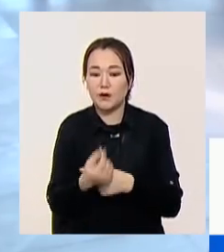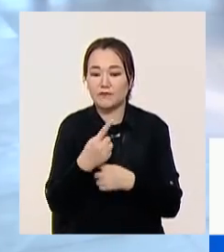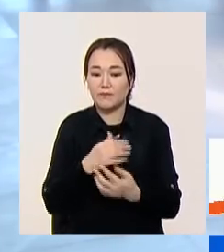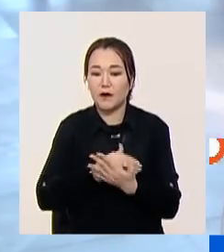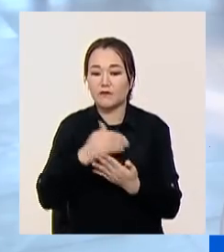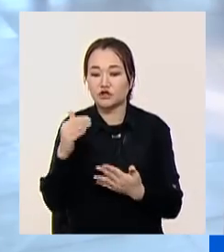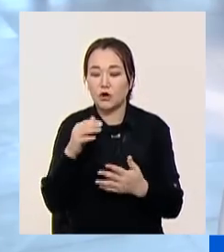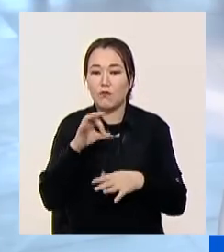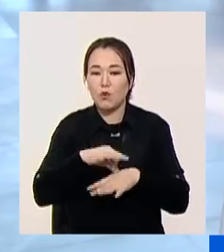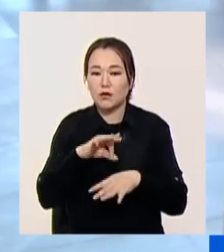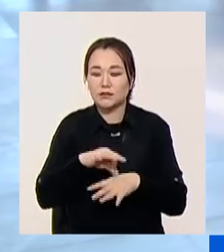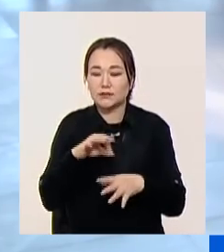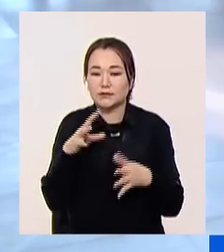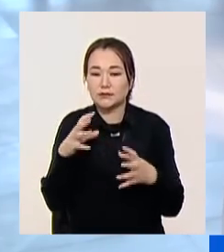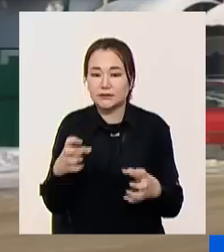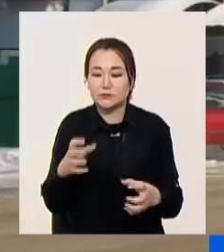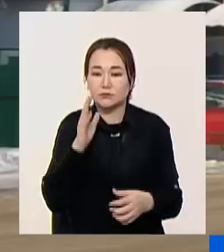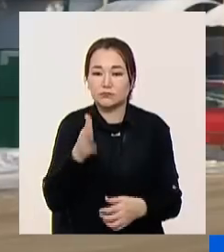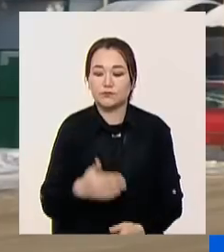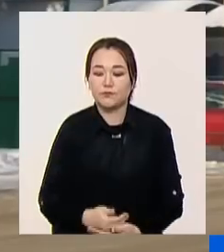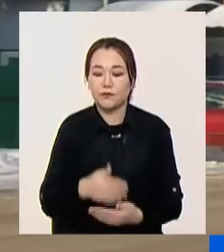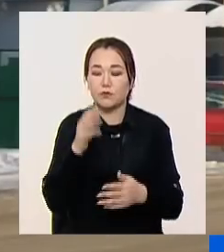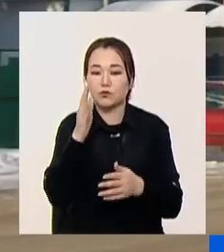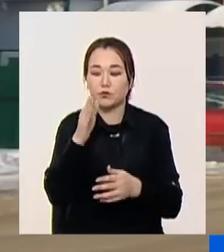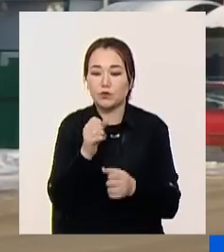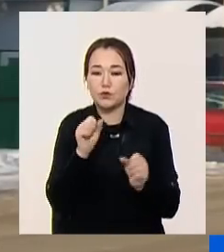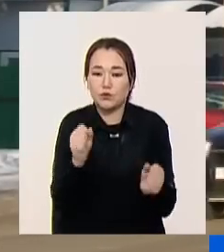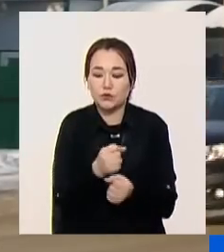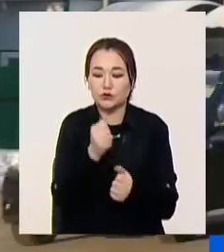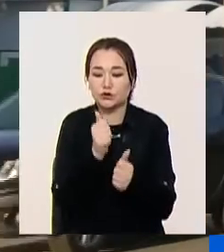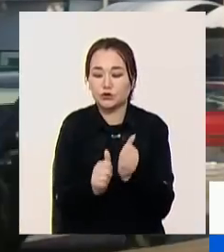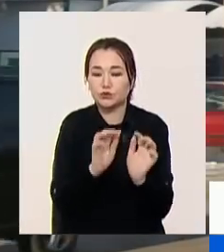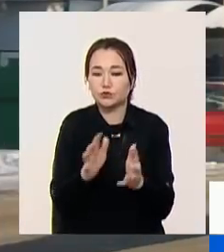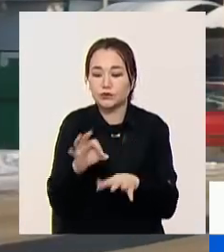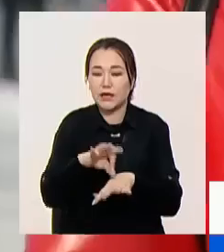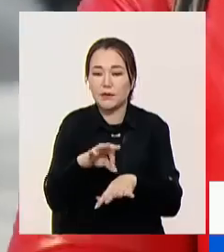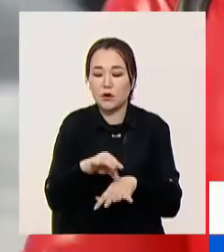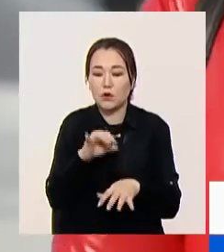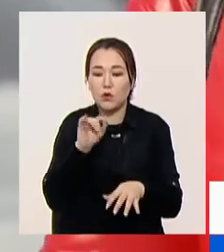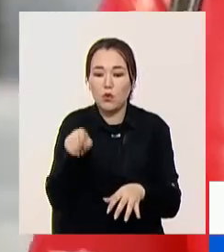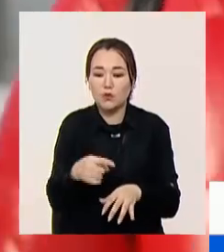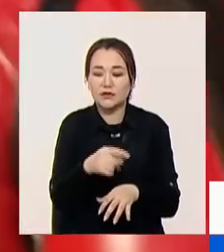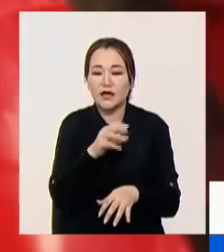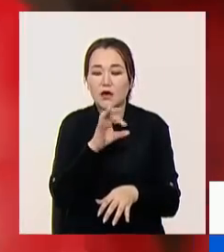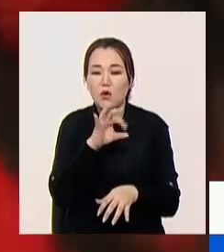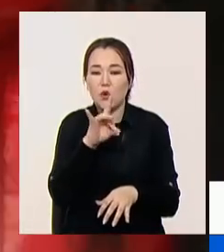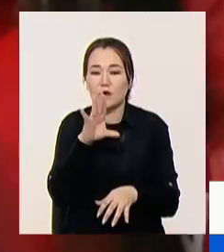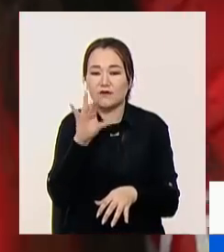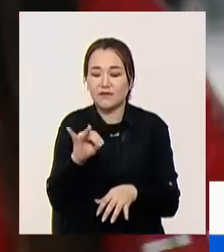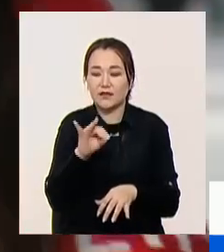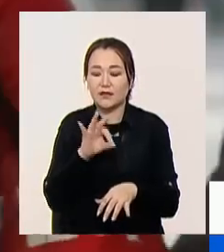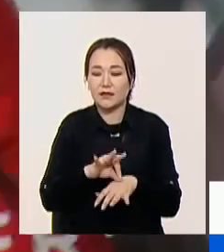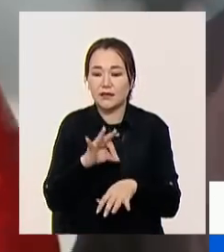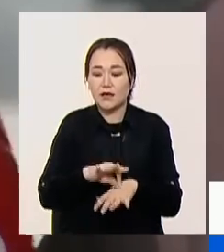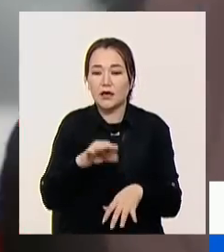повышение болевого синдрома. С приходом холодов учащаются и случаи заболеваемости острыми респираторными заболеваниями.